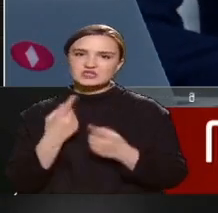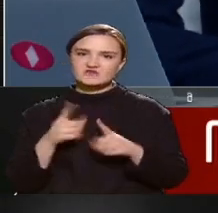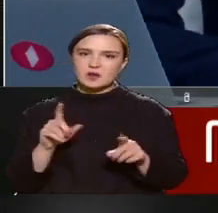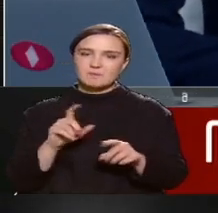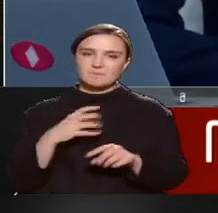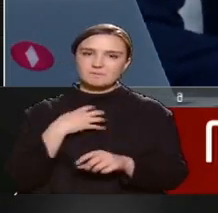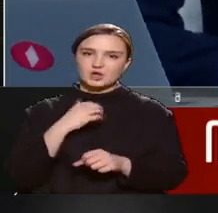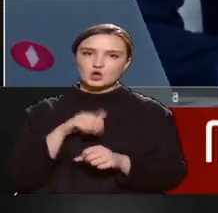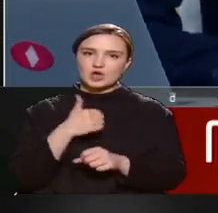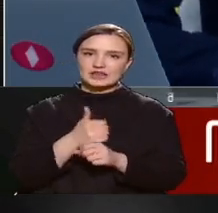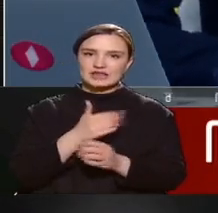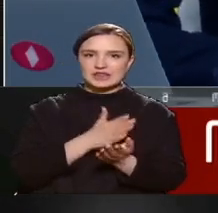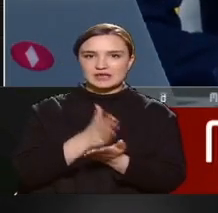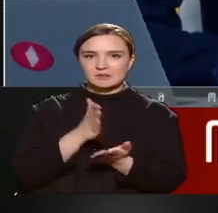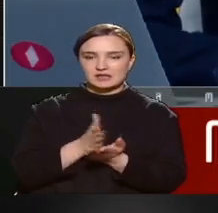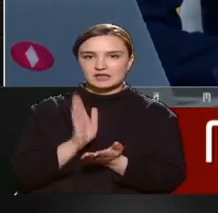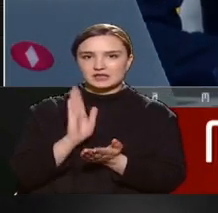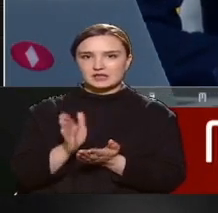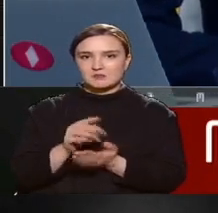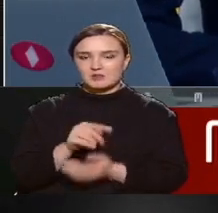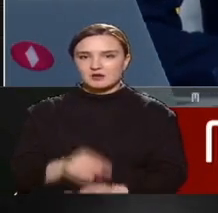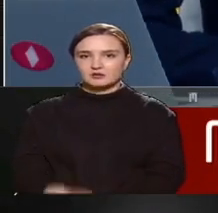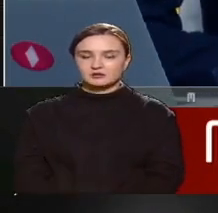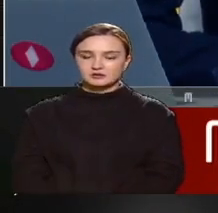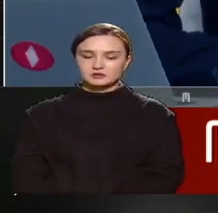ისევ წინწამწეული თქვენი აზრით?